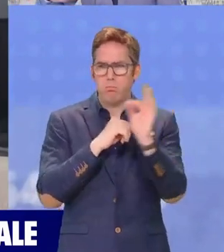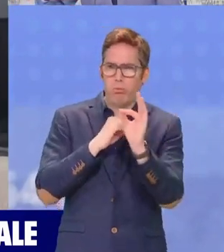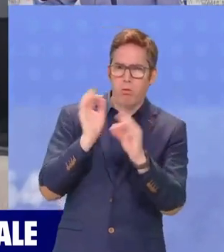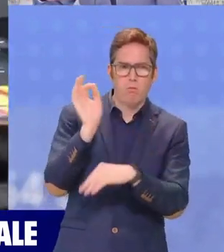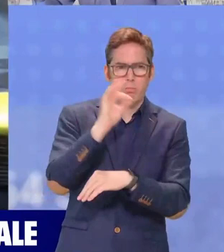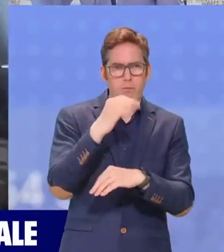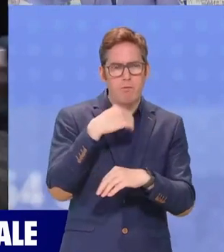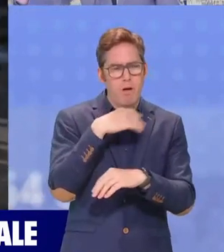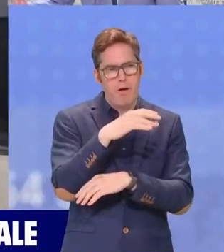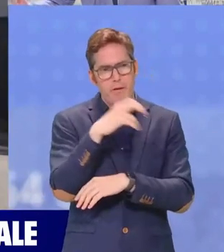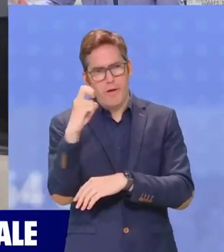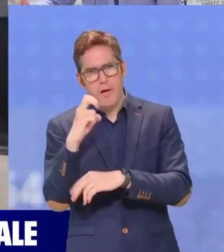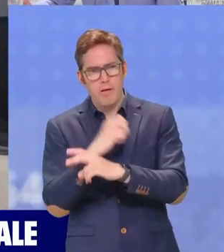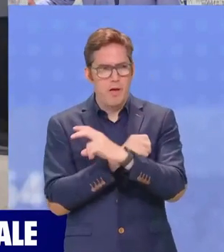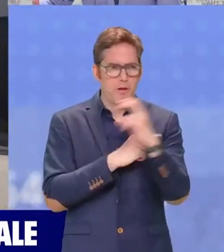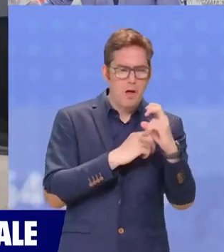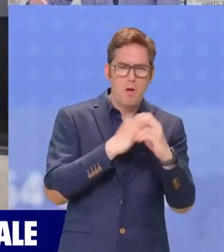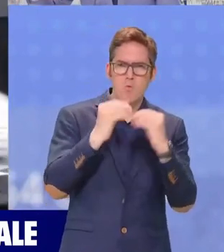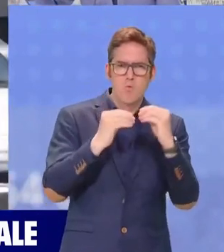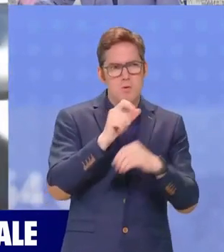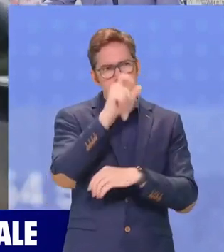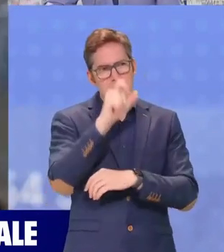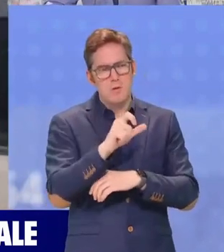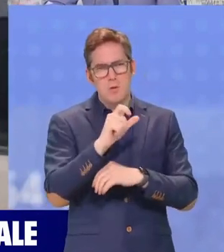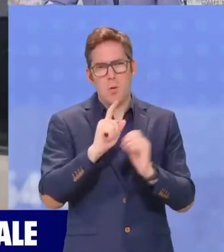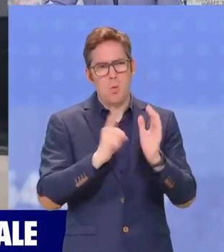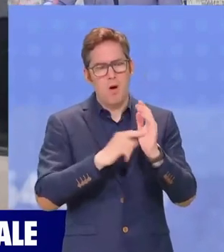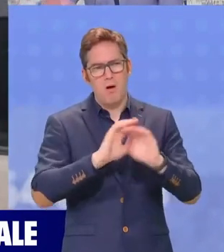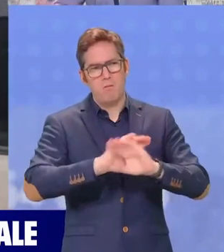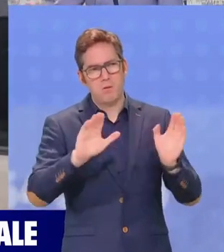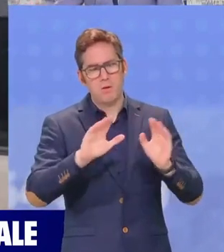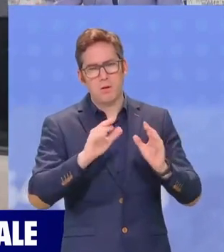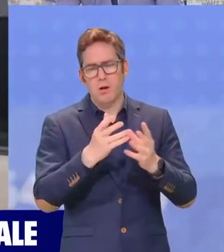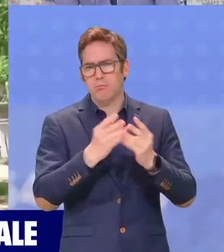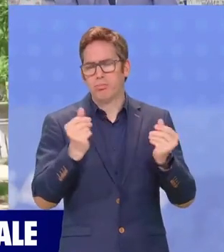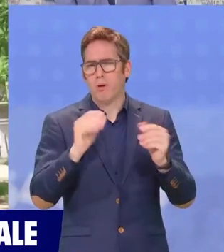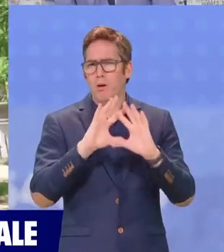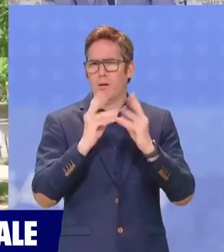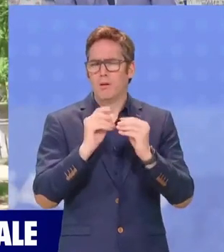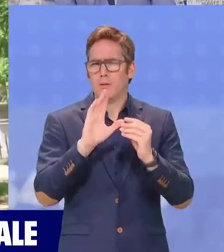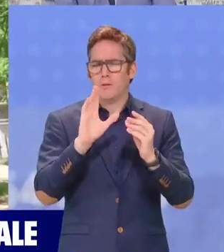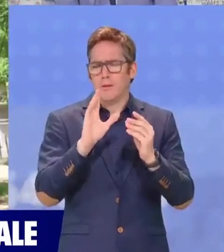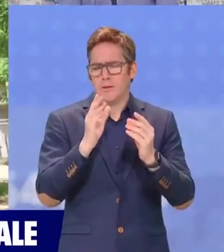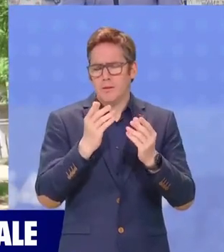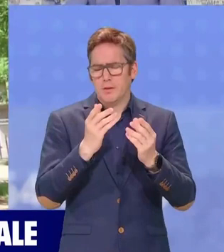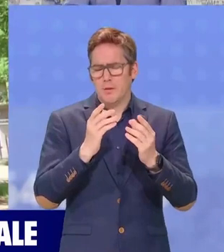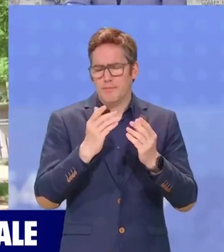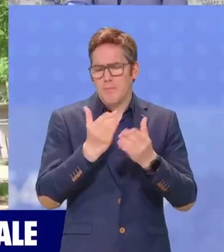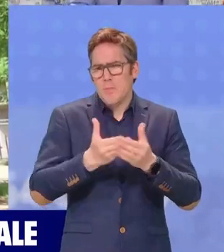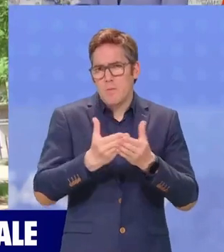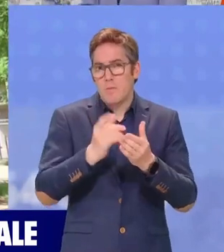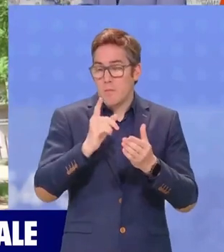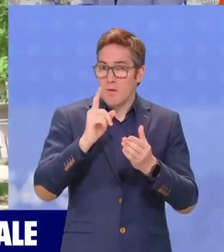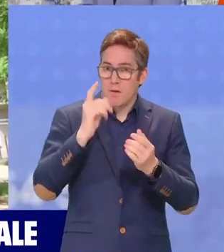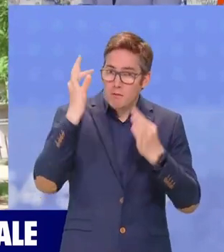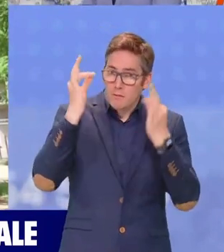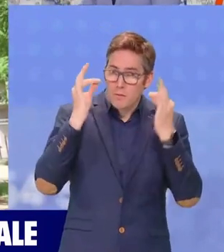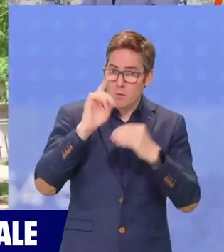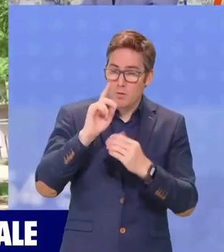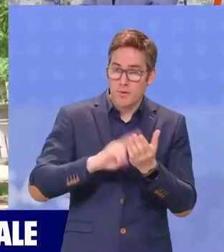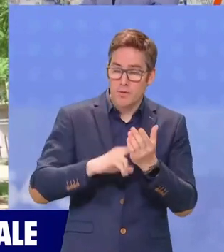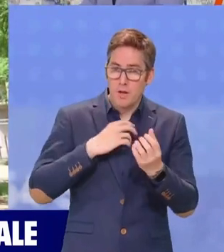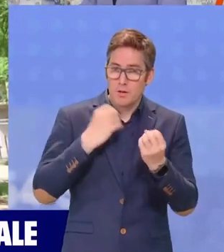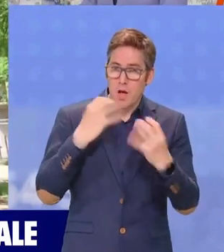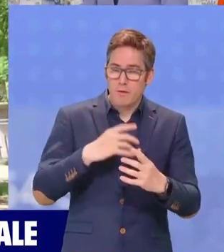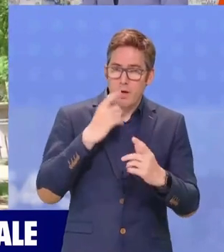obtenir même le retrait de l'autorité parentale de l'autre parent enfin c'est des cas concrets ça n'est pas de la fiction et on leur